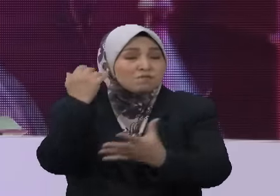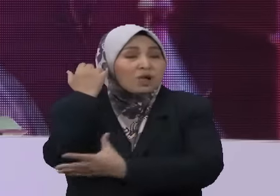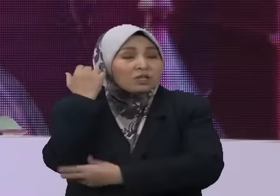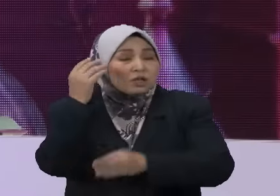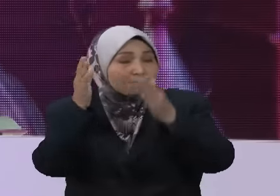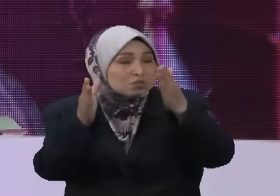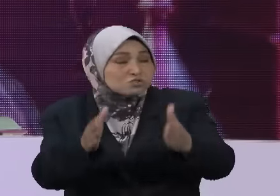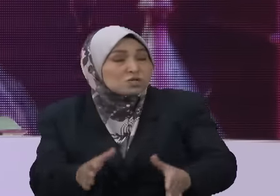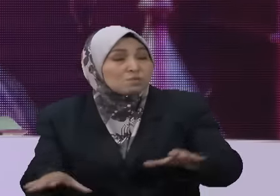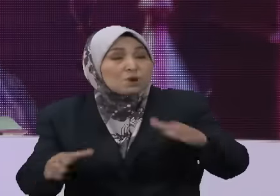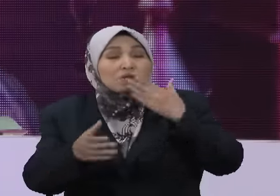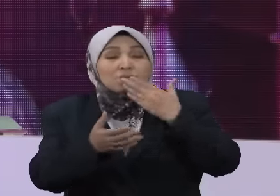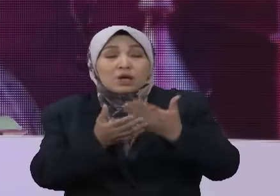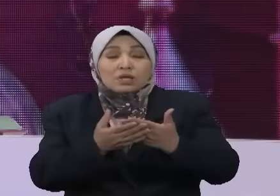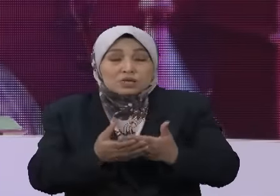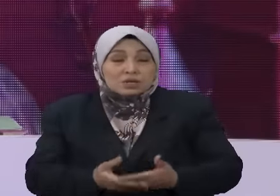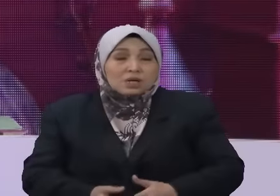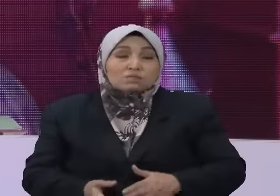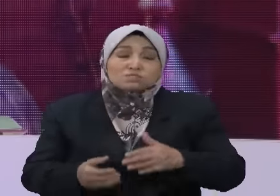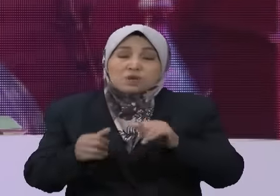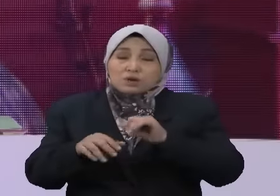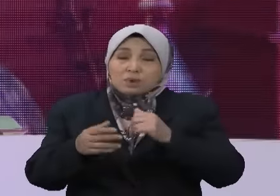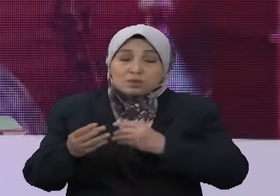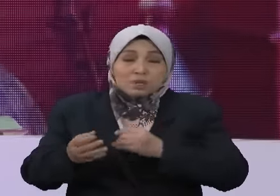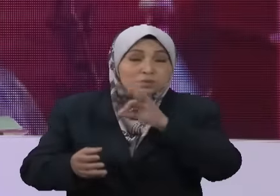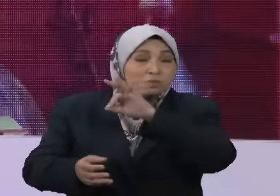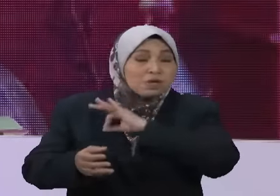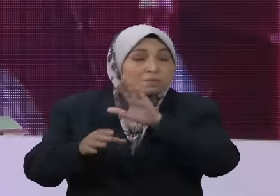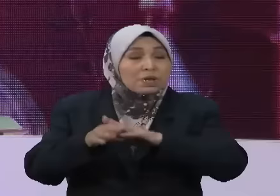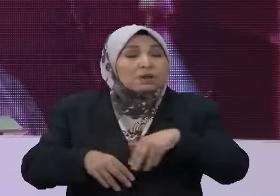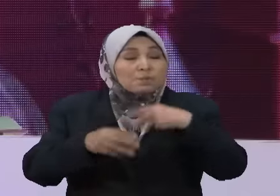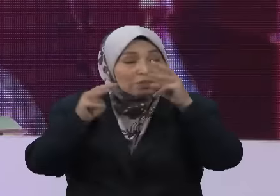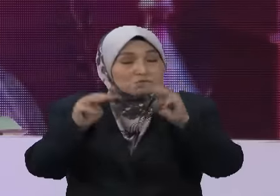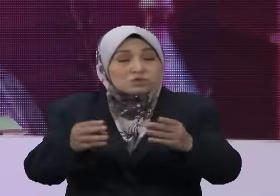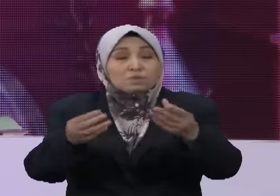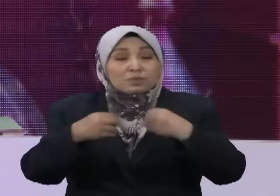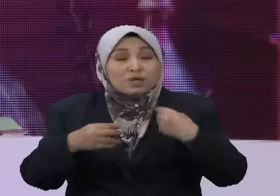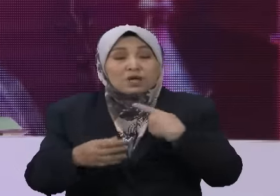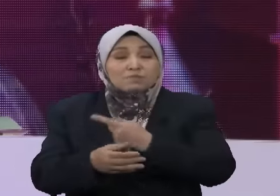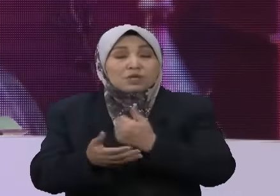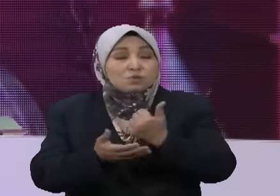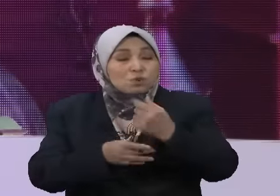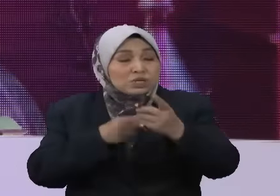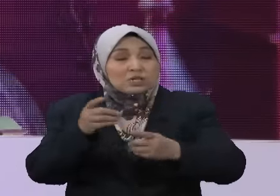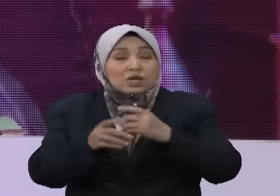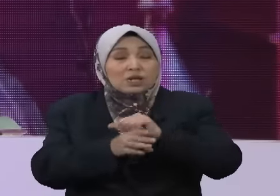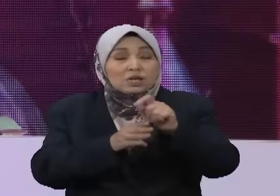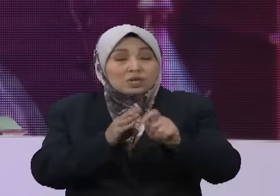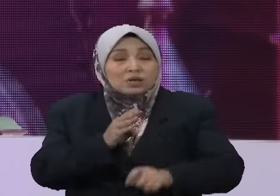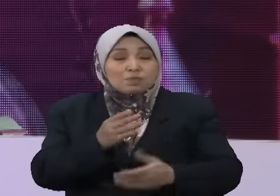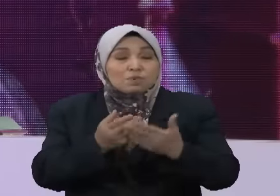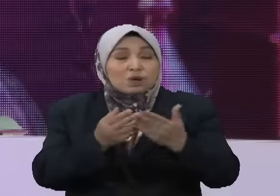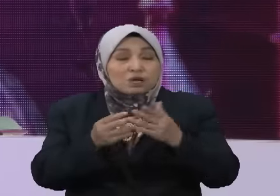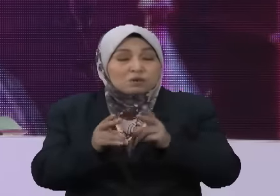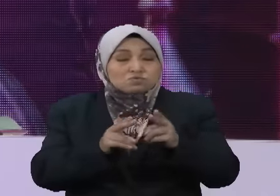sentiasa melakukan kebaikan memberi manfaat kepada manusia Ya Allah dan berikanlah kepada kami kebaikan Dunia Akhirat permudahkanlah urusan kami